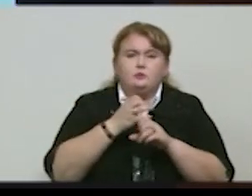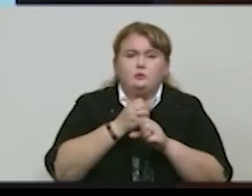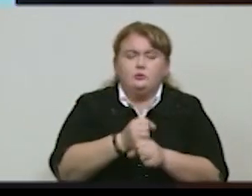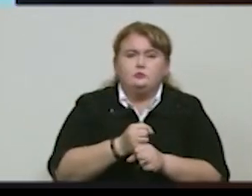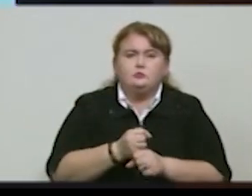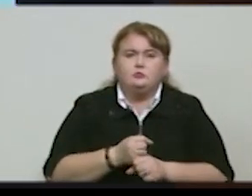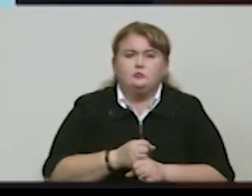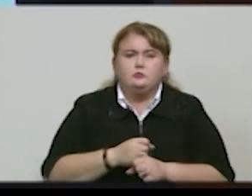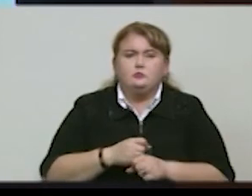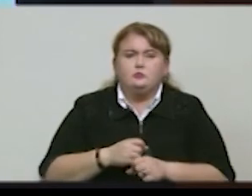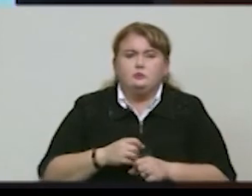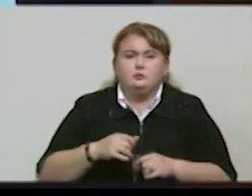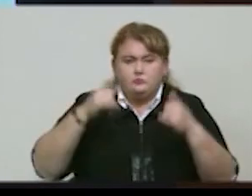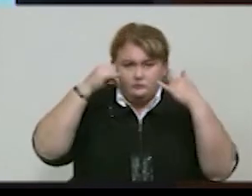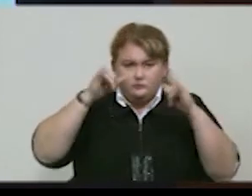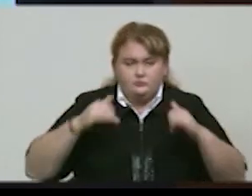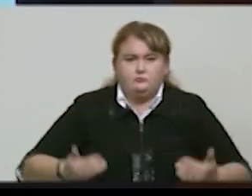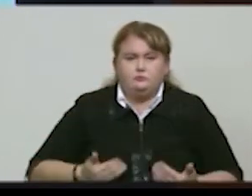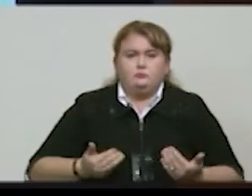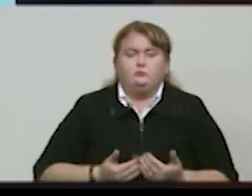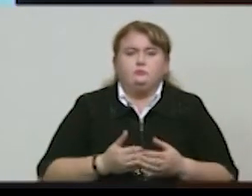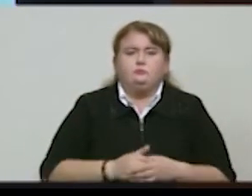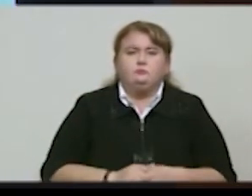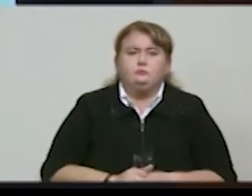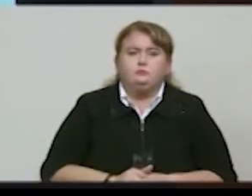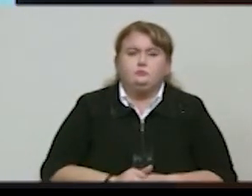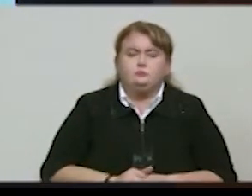сокращение поголовья скота.